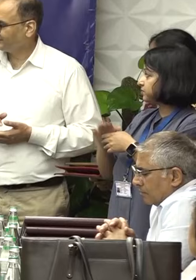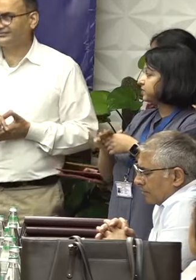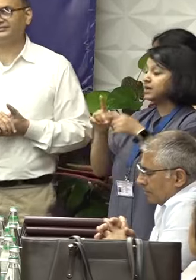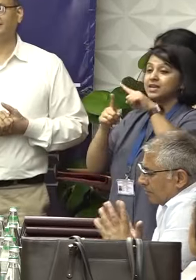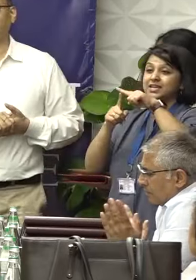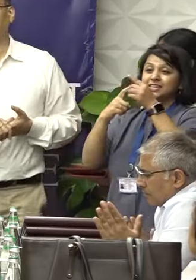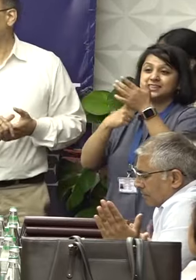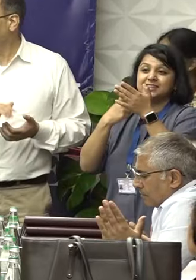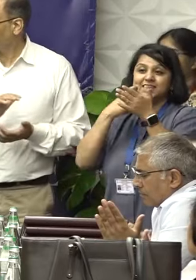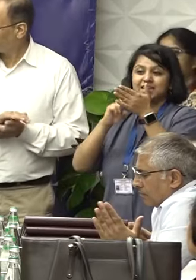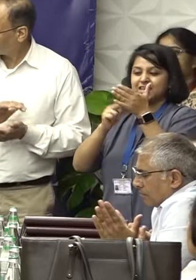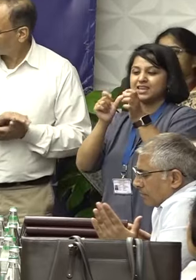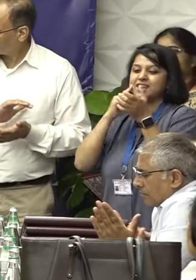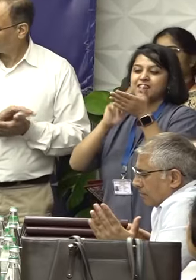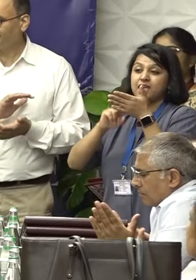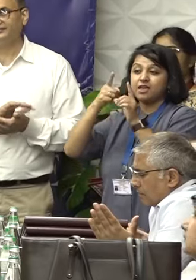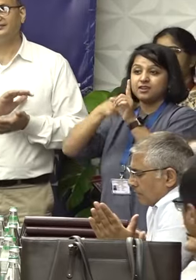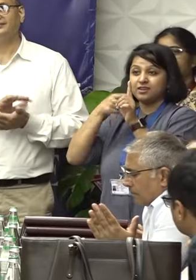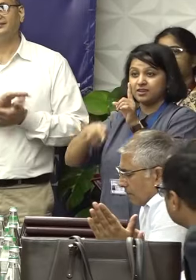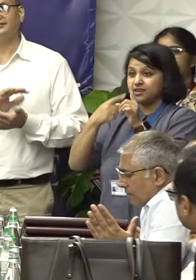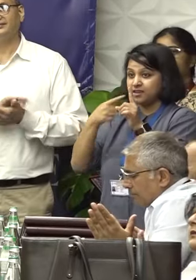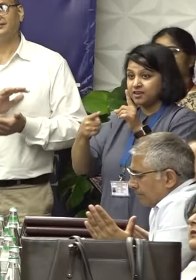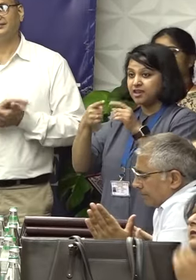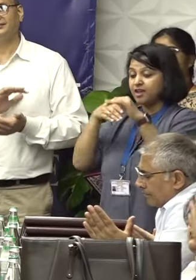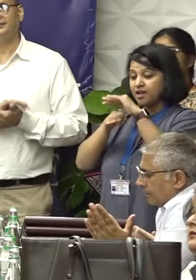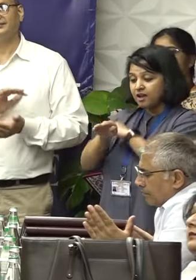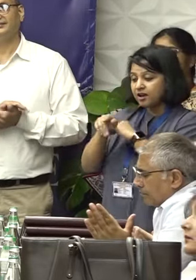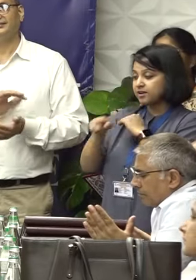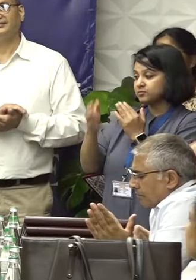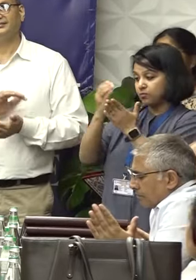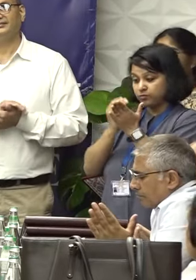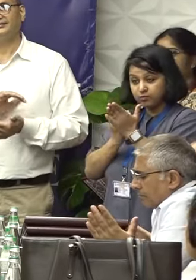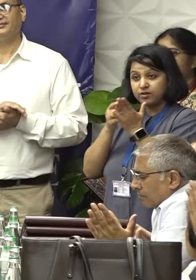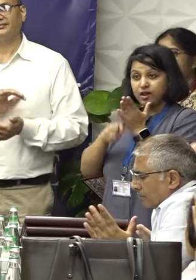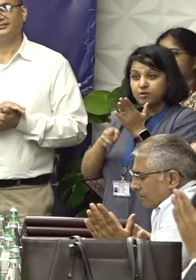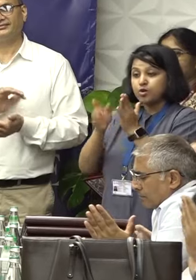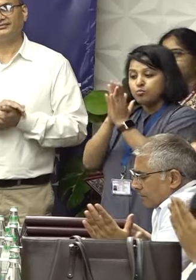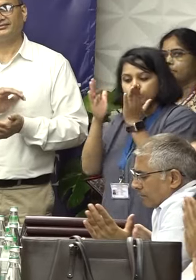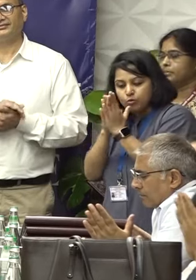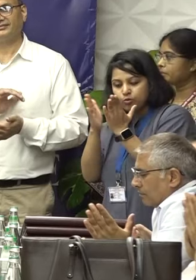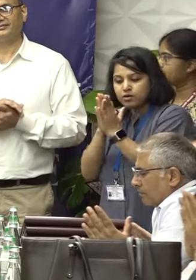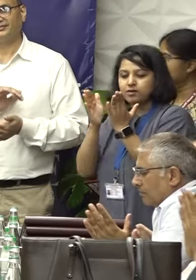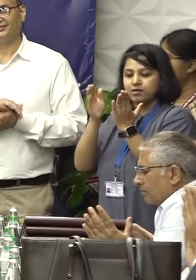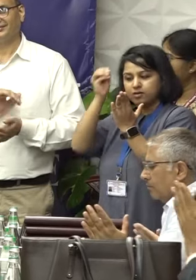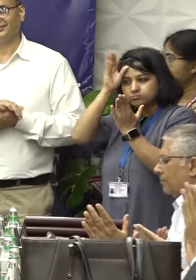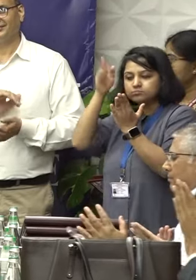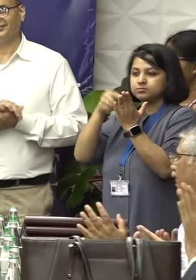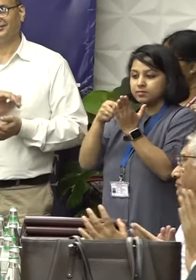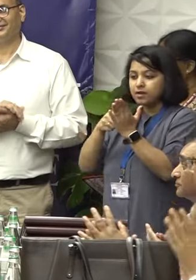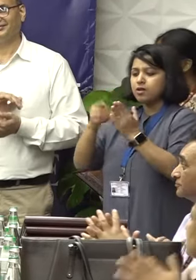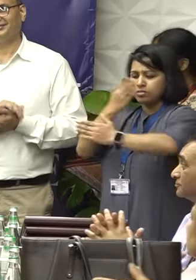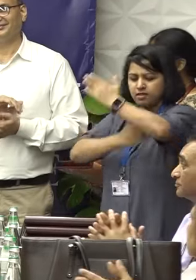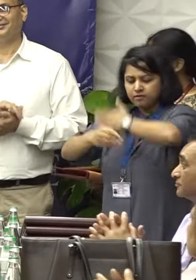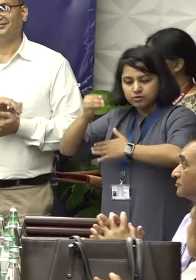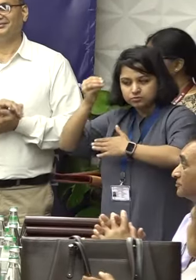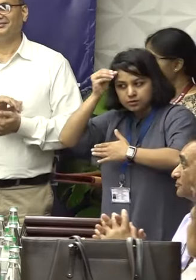त्रिनयनी द्वारा विकसित समावेशी खेलों के लिए फील्ड ट्रायल आयोजित करना है, जागरूकता पुस्तिकाएं बनाना और दिव्यांगता की सार्वजनिक समझ को